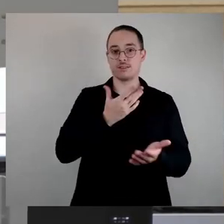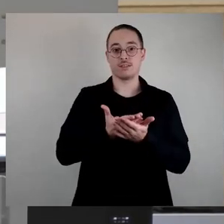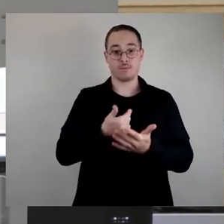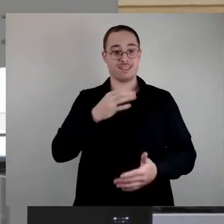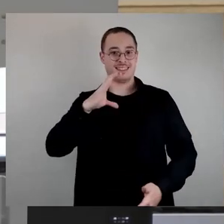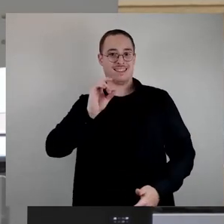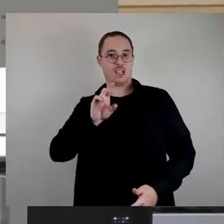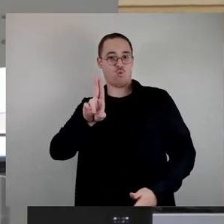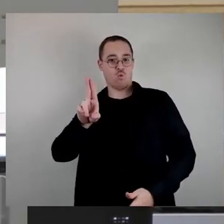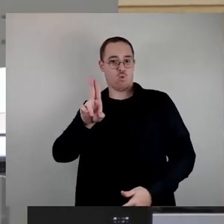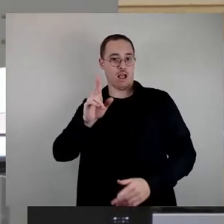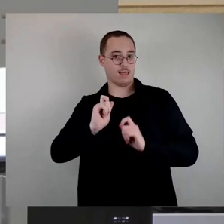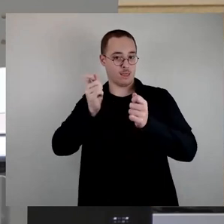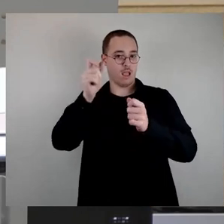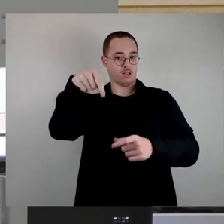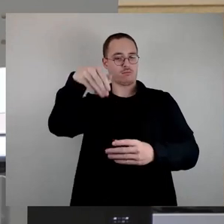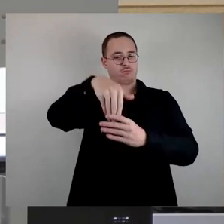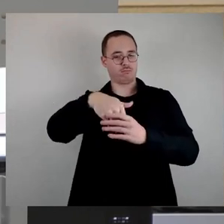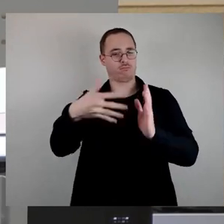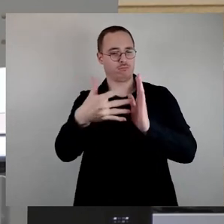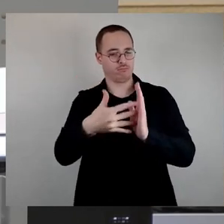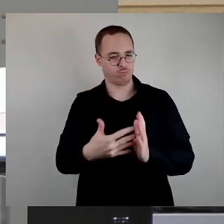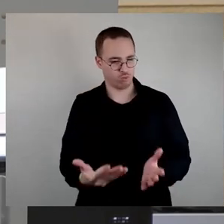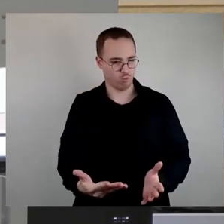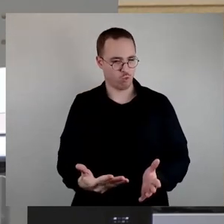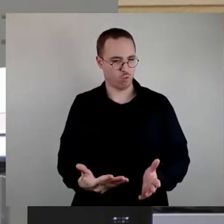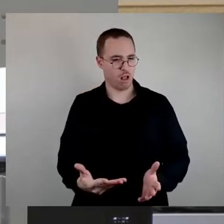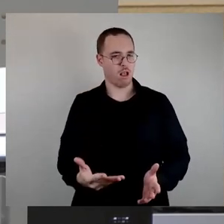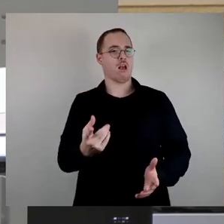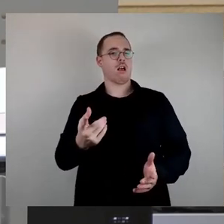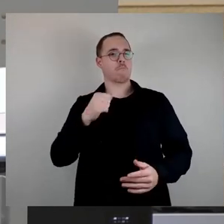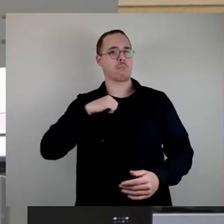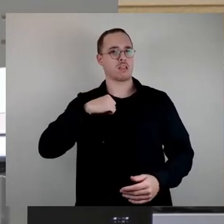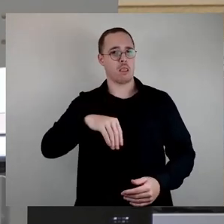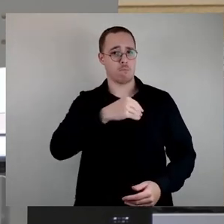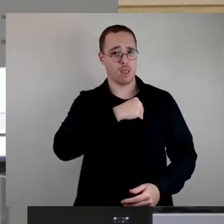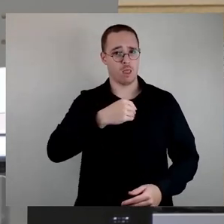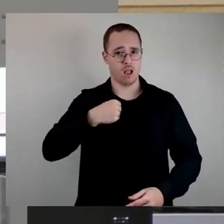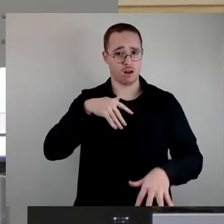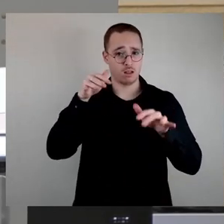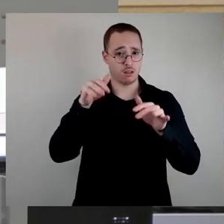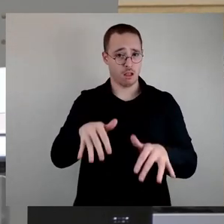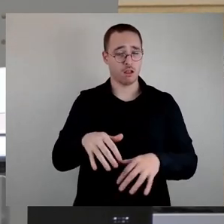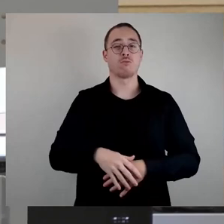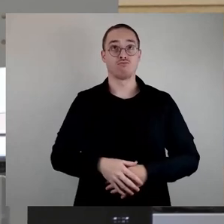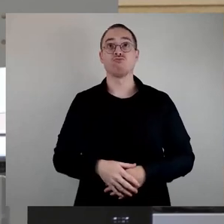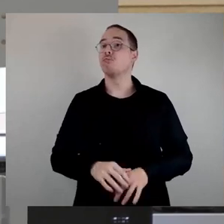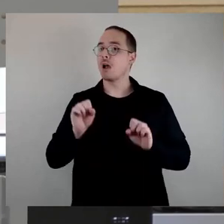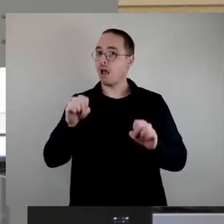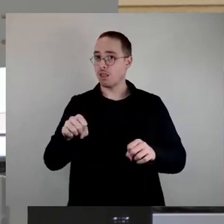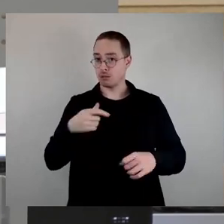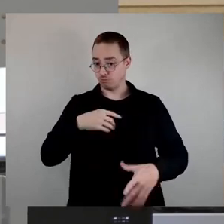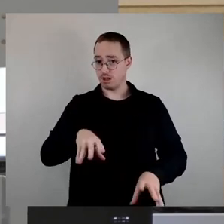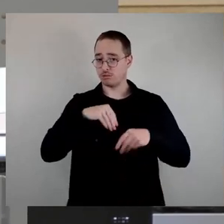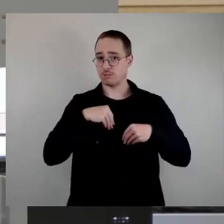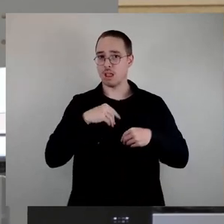allgemein gesagt, da gibt es eine Benachteiligung von Mädchen. Das kann sein, ich akzeptiere erstmal diese Aussage, aber ich weiß noch